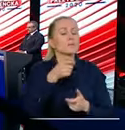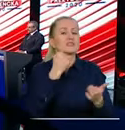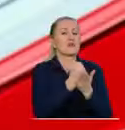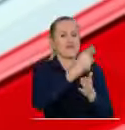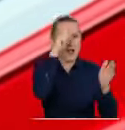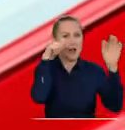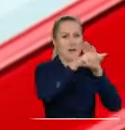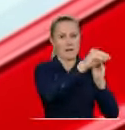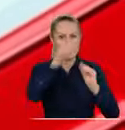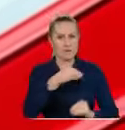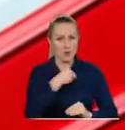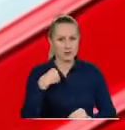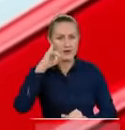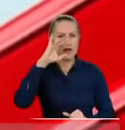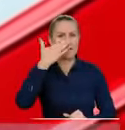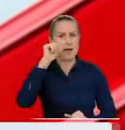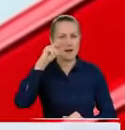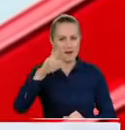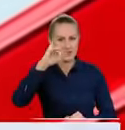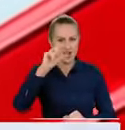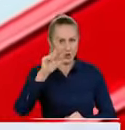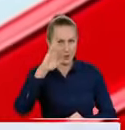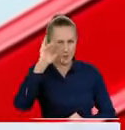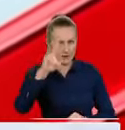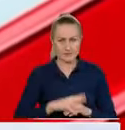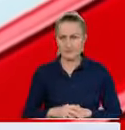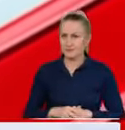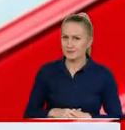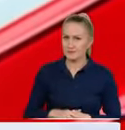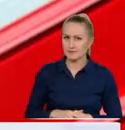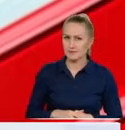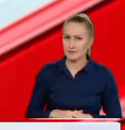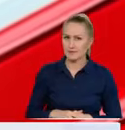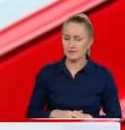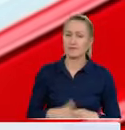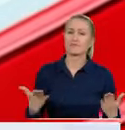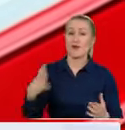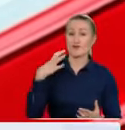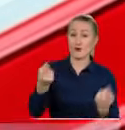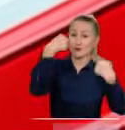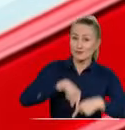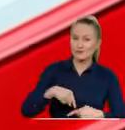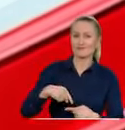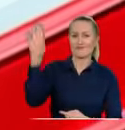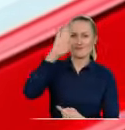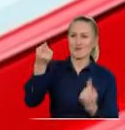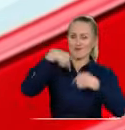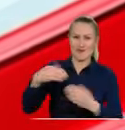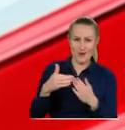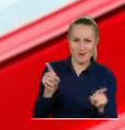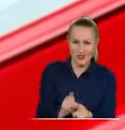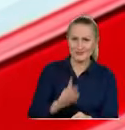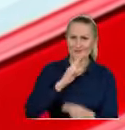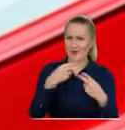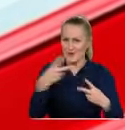Jakubiak. Szanowni Państwo, gość w dom, Bóg w dom. Polaków nie trzeba uczyć